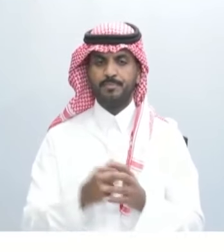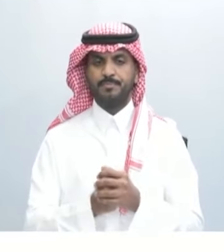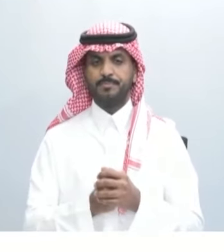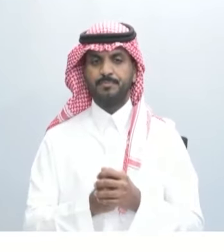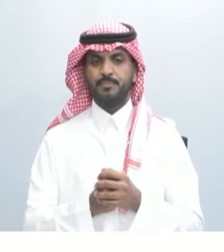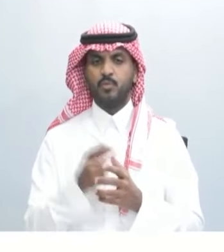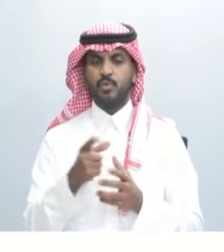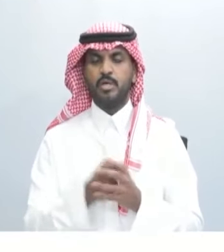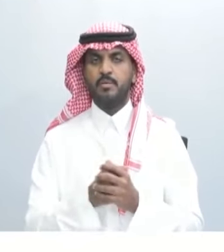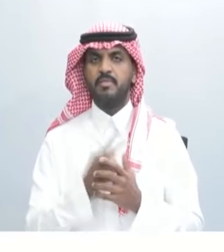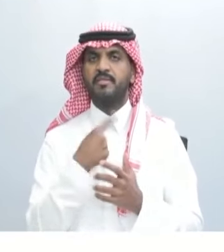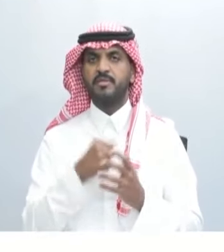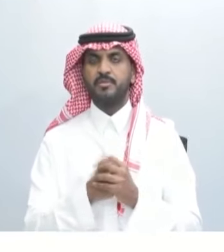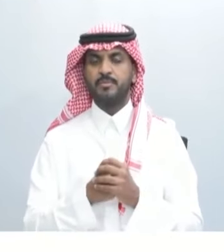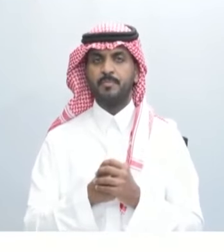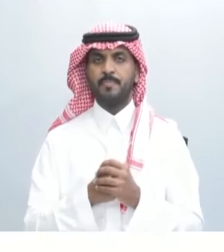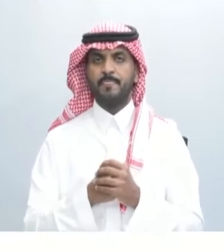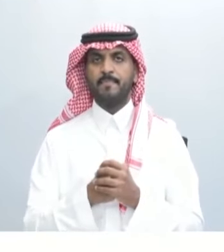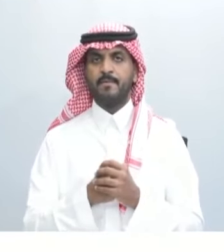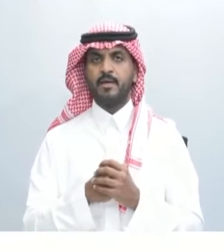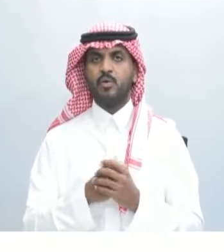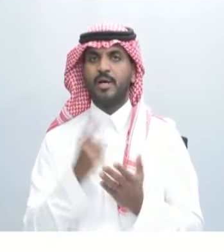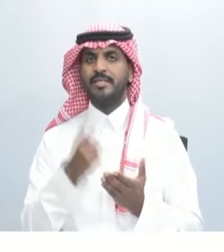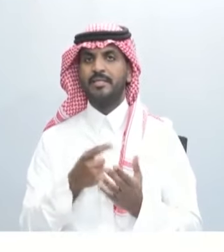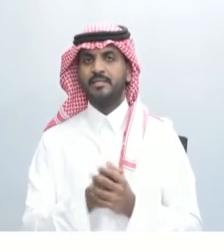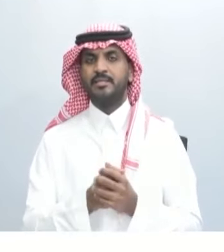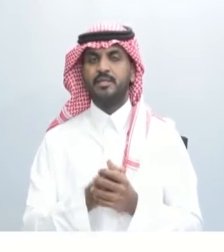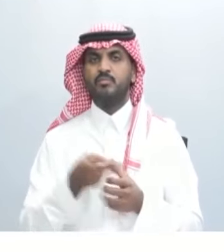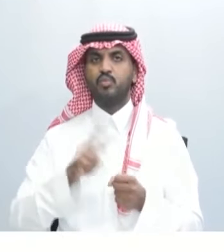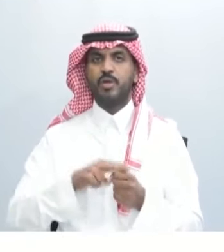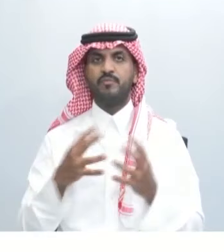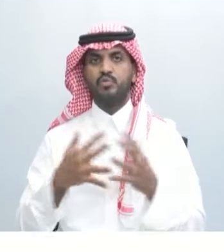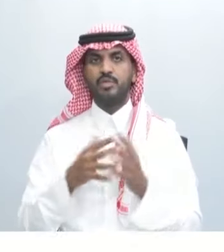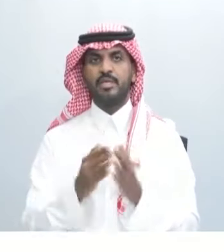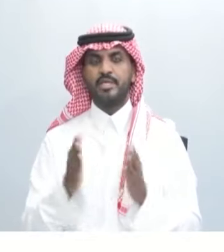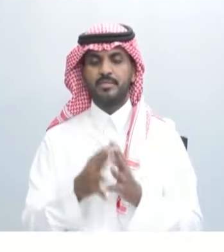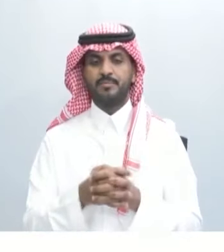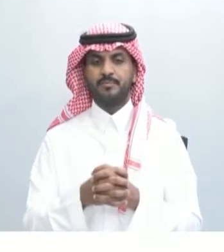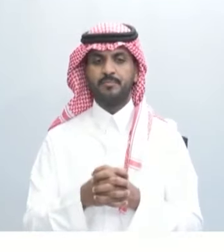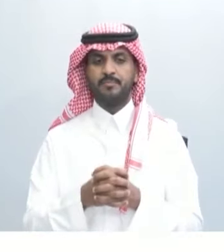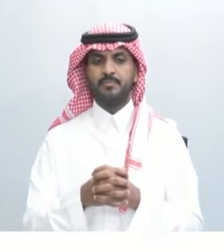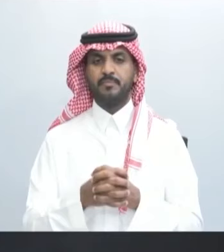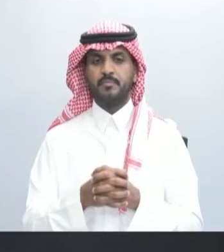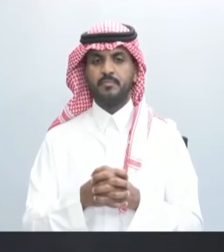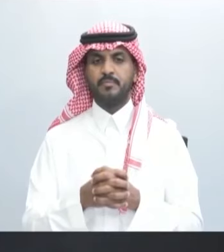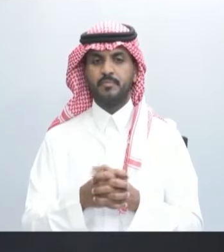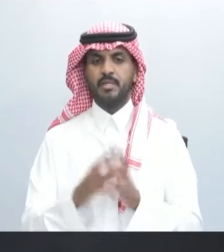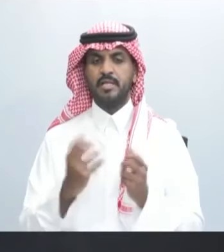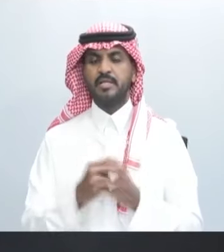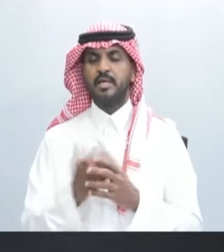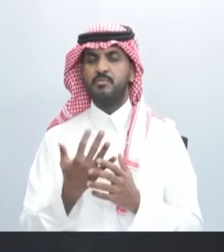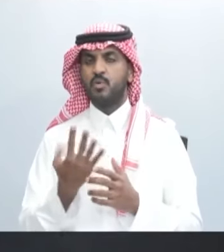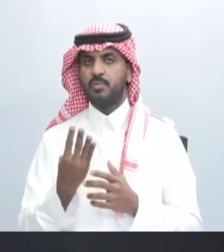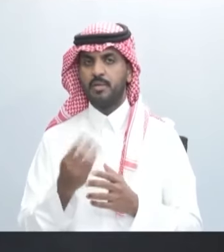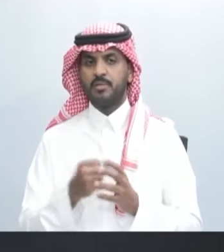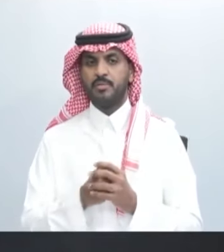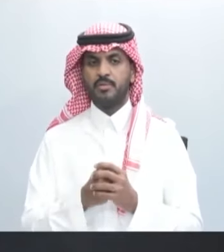كذلك هنا ماذا احتاج ان احدد ابنائي بناتي المضاعف المشترك الاصغر للاعداد خمسه